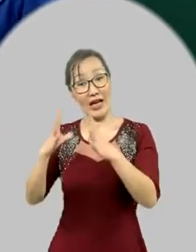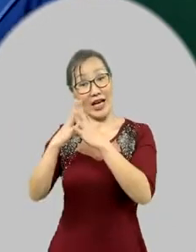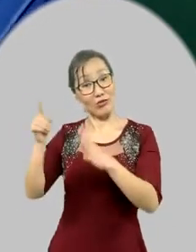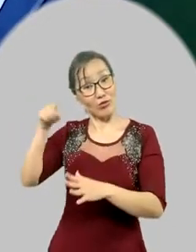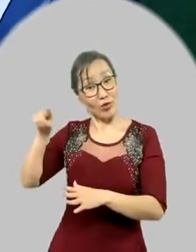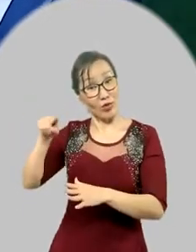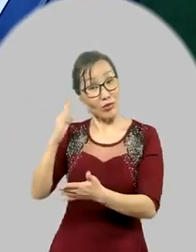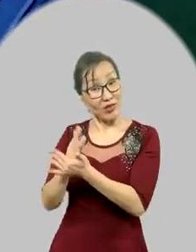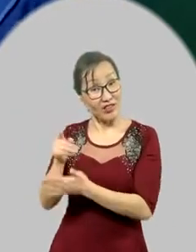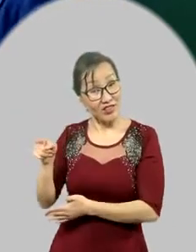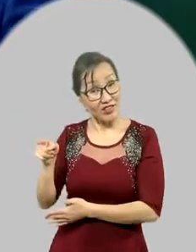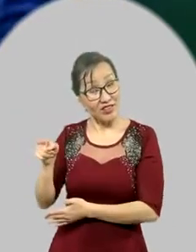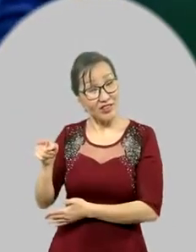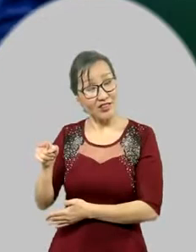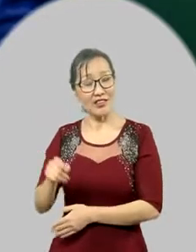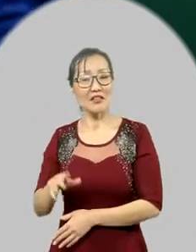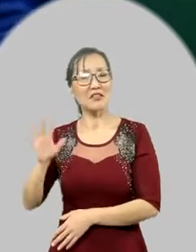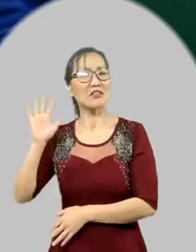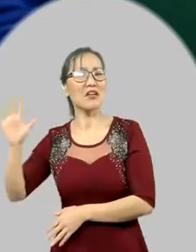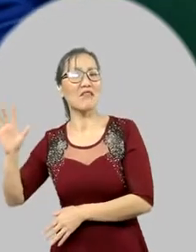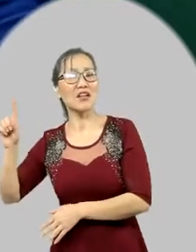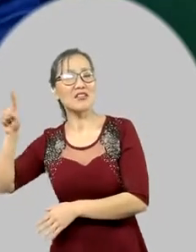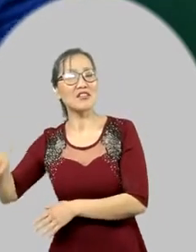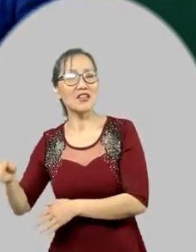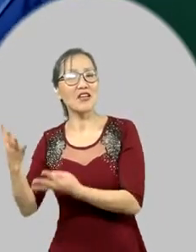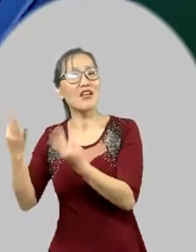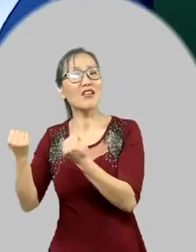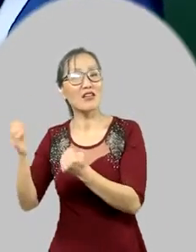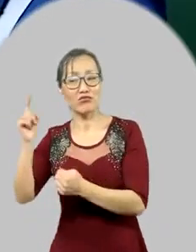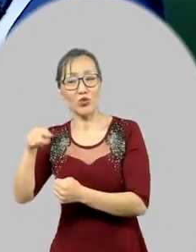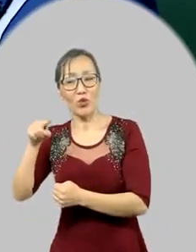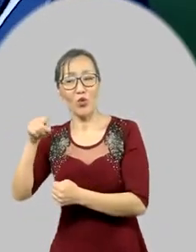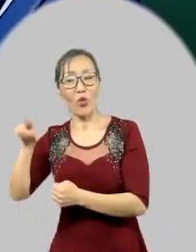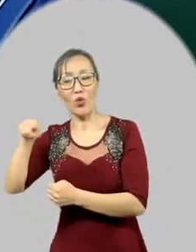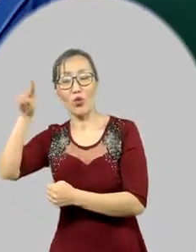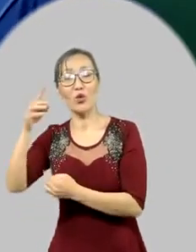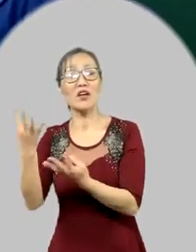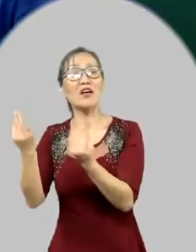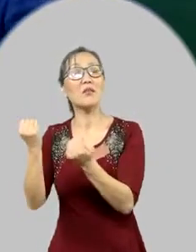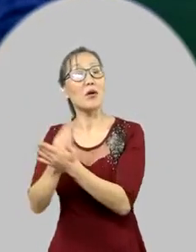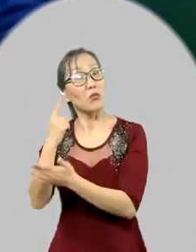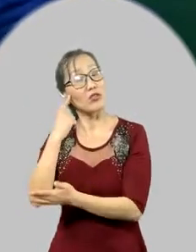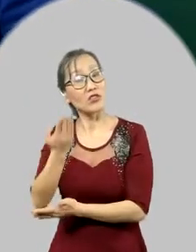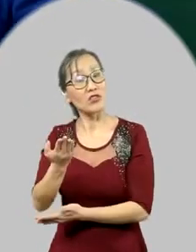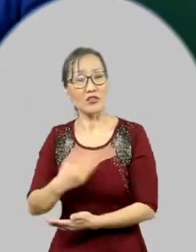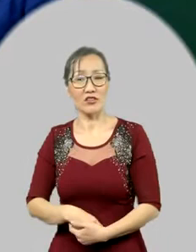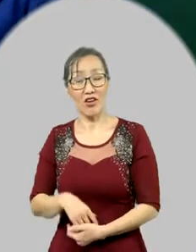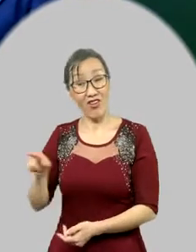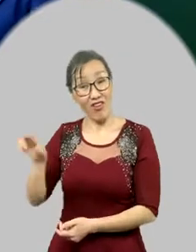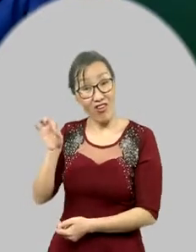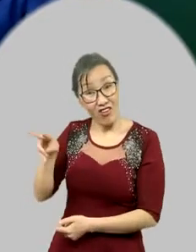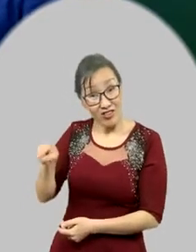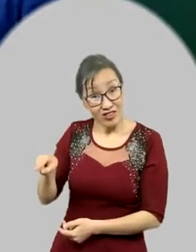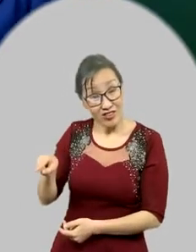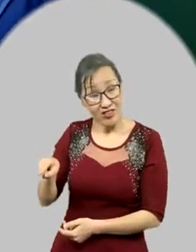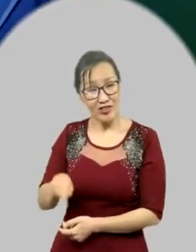10 дугуйгаас бүтэж байна. Тэгвэл 5 дахь хэсэгт хэдэн дугуй байх вэ гэдгийг олъё. За үүнийг олохын тулд бид